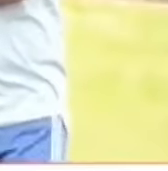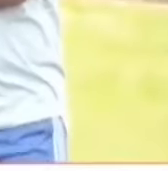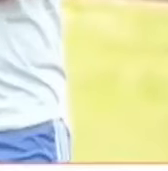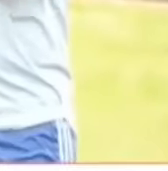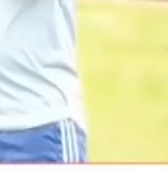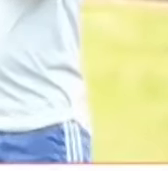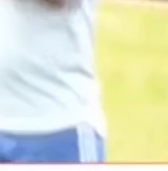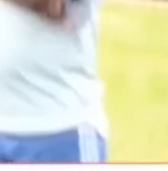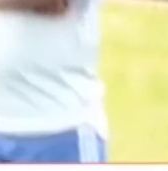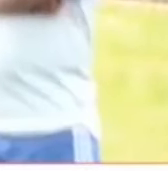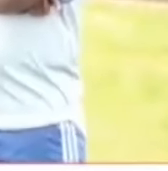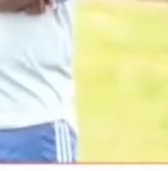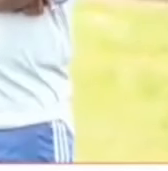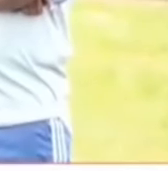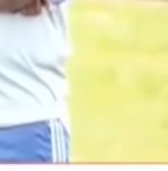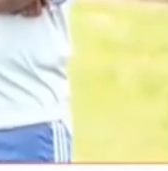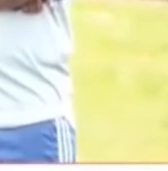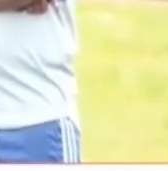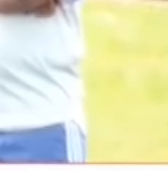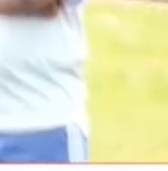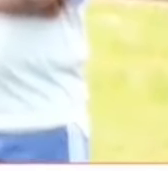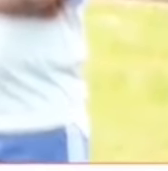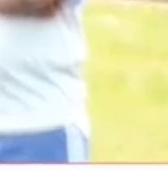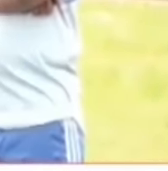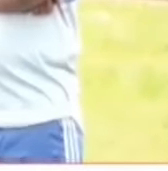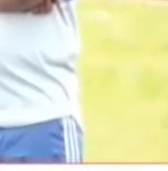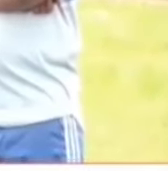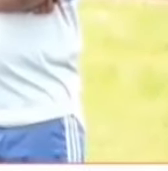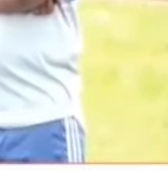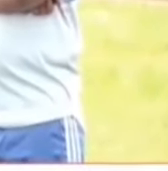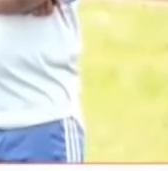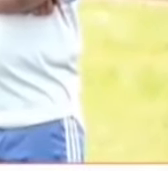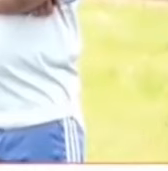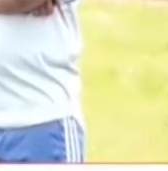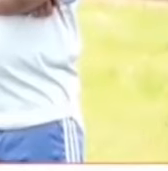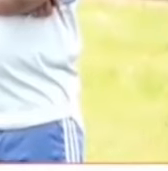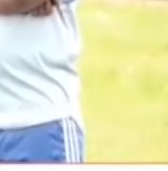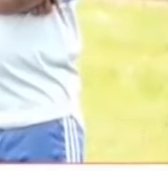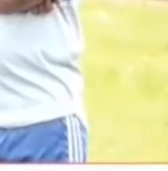James Odoch eyali mu Express FC ng'omumyuka we.